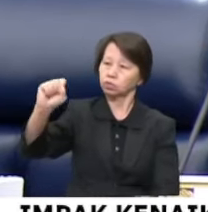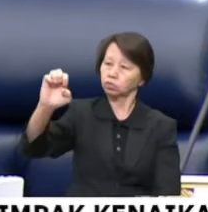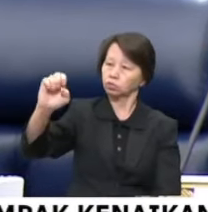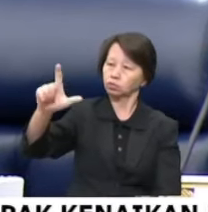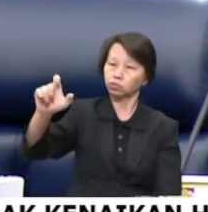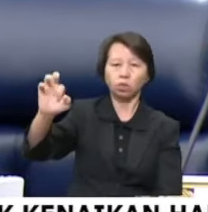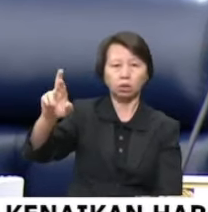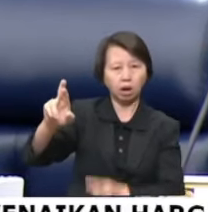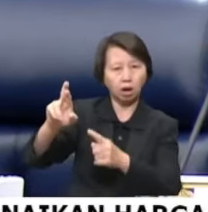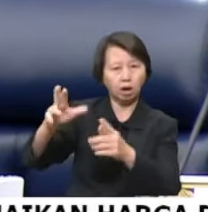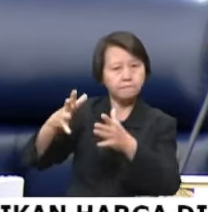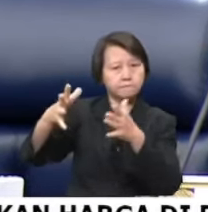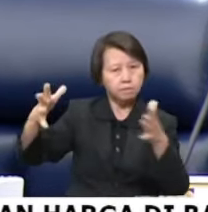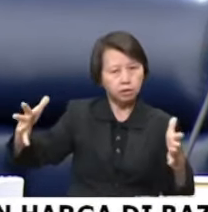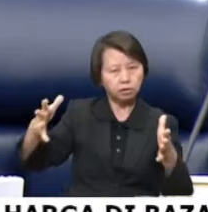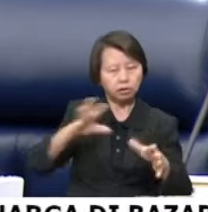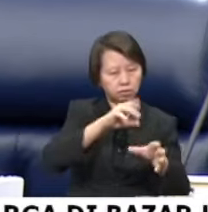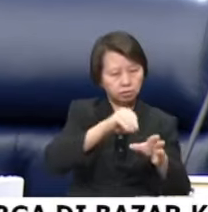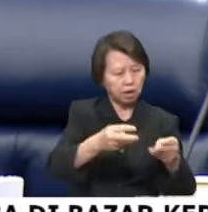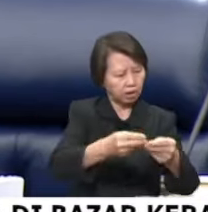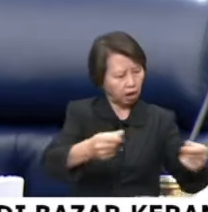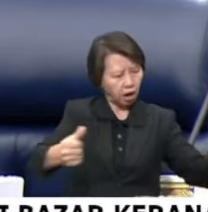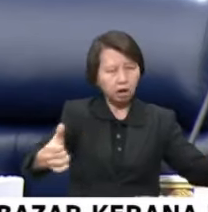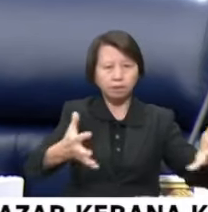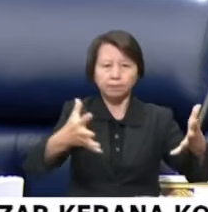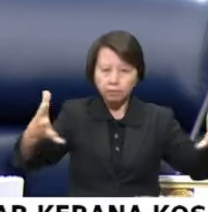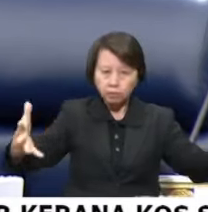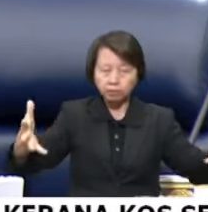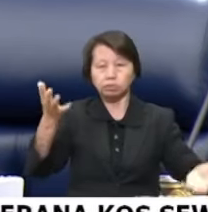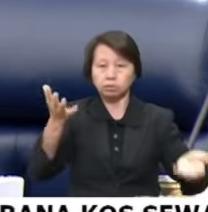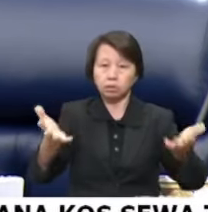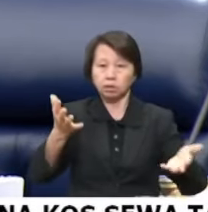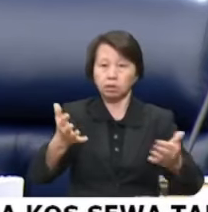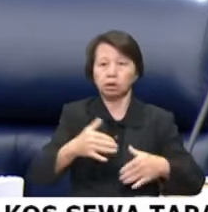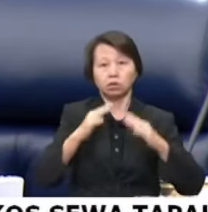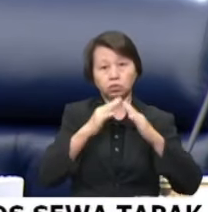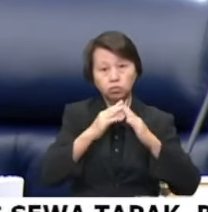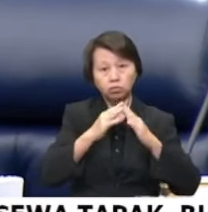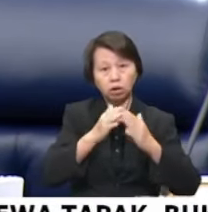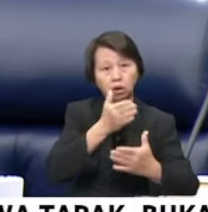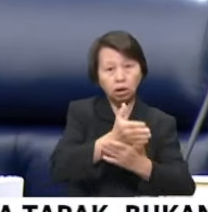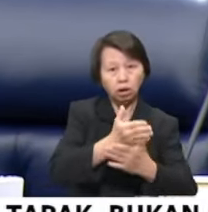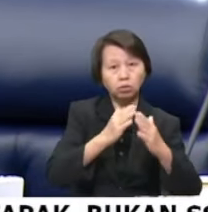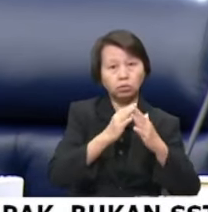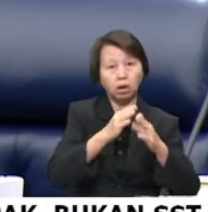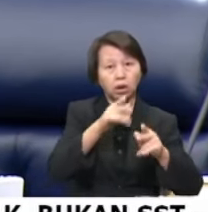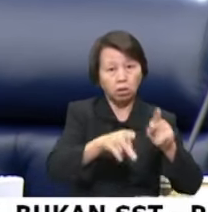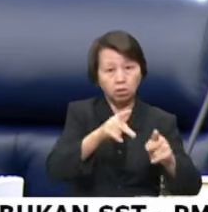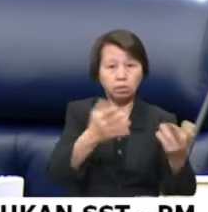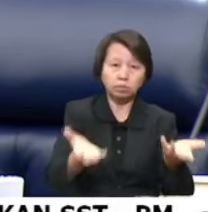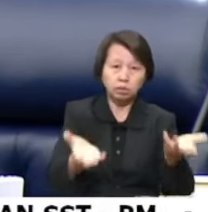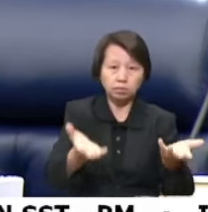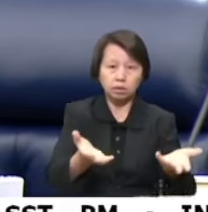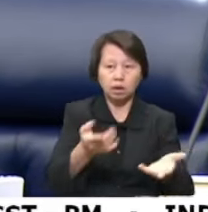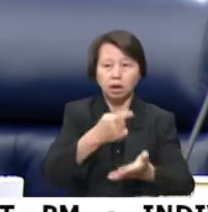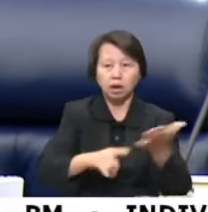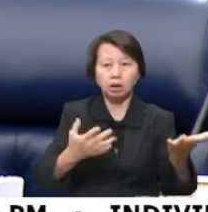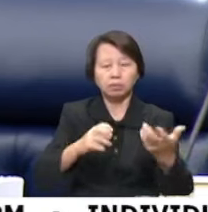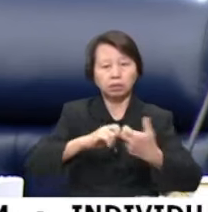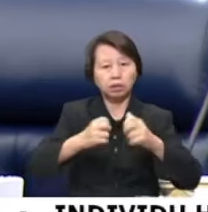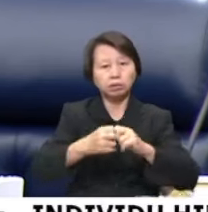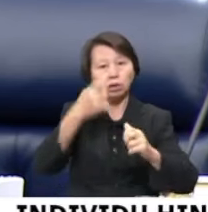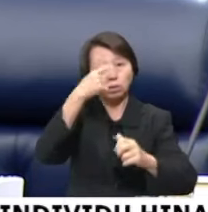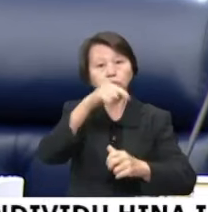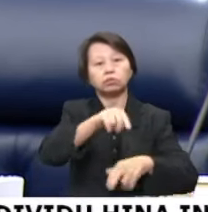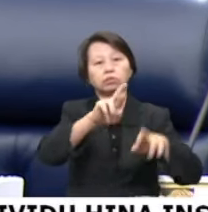dan akan melibatkan apa tanah yang besar dan sebagainya, mungkin rumah orang, dan apakah social impact kepada